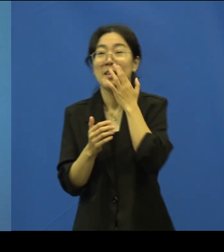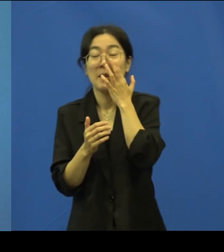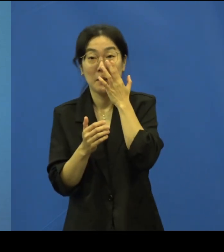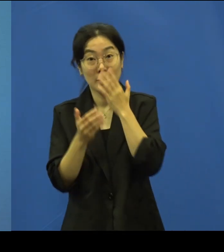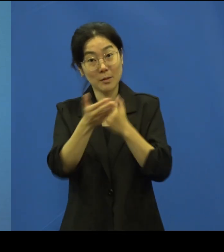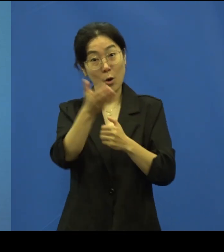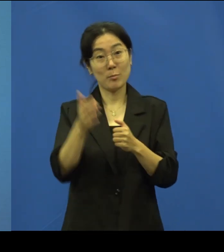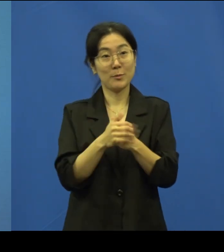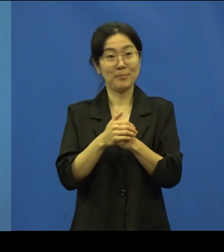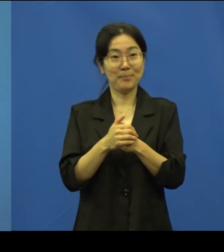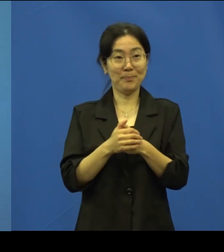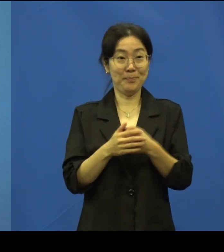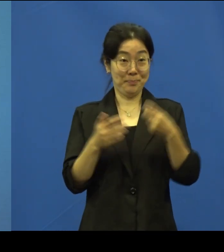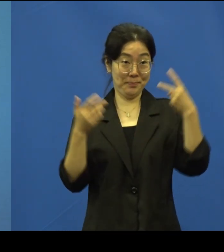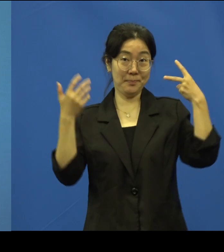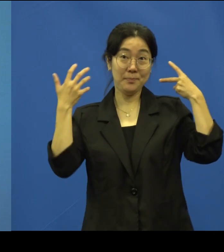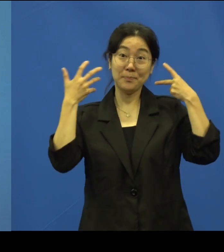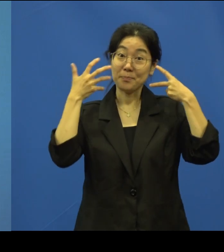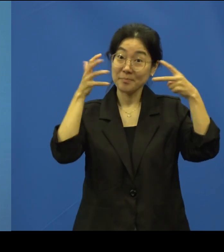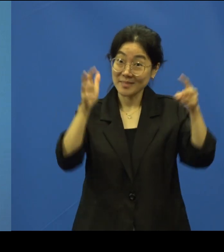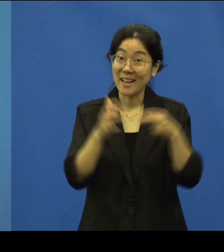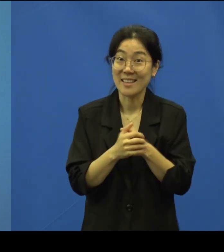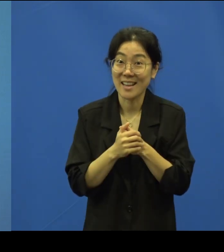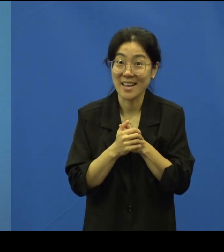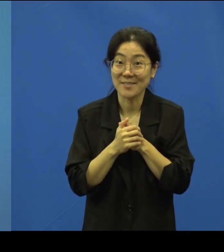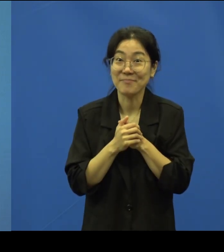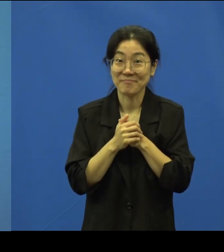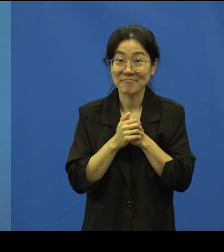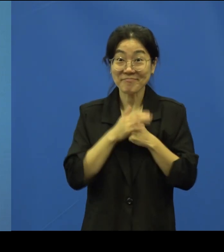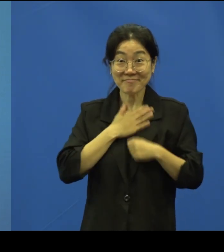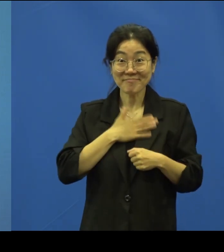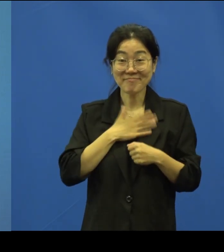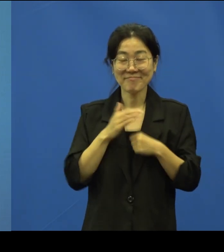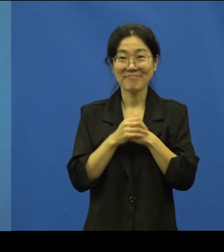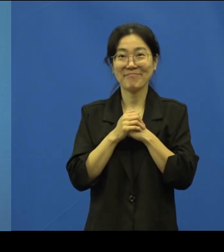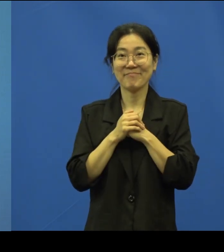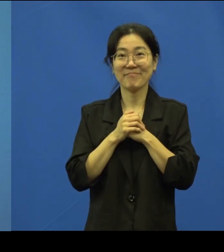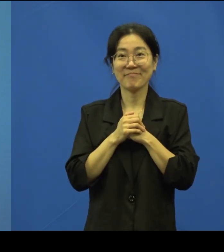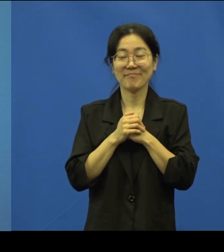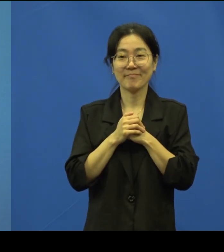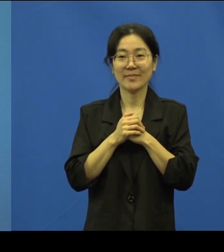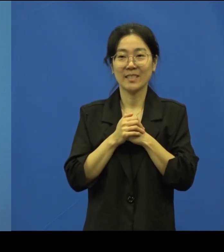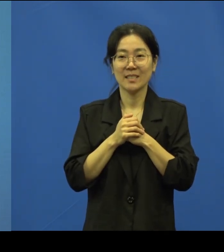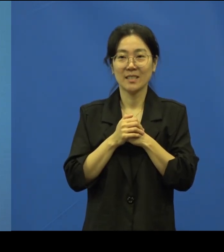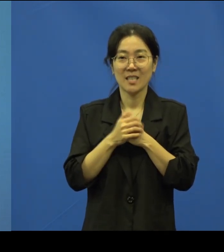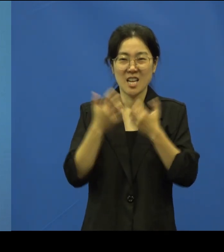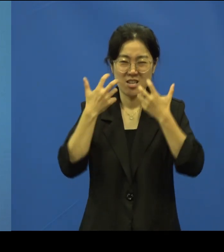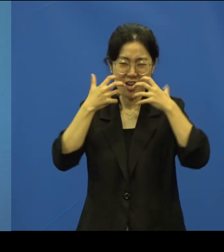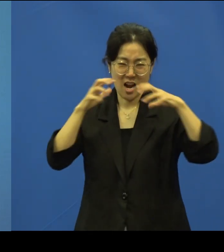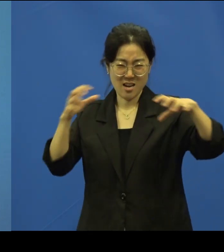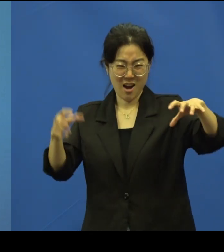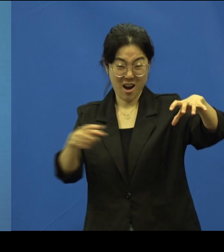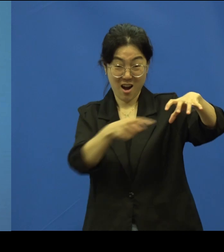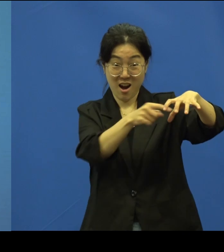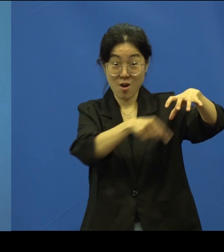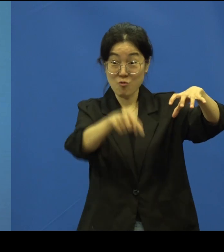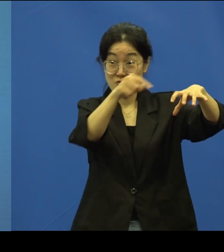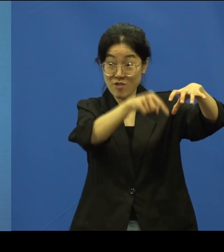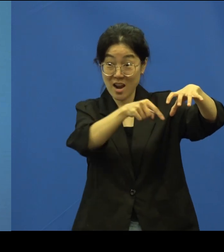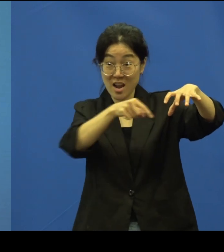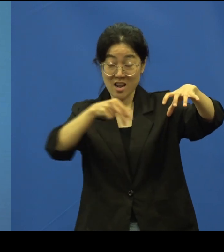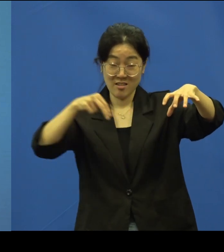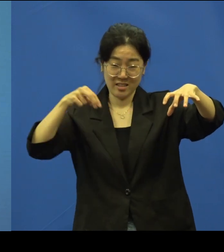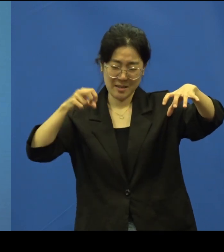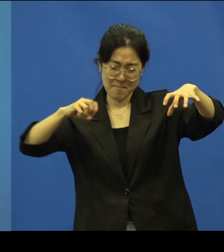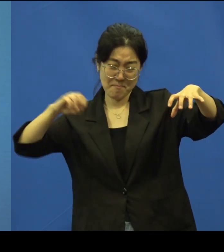여러분, 다니엘 같은 경우에 우리가 다니엘이 사자굴에 들어가는